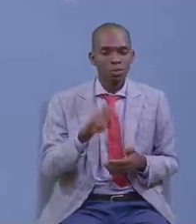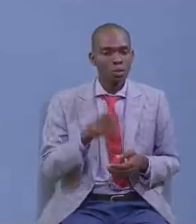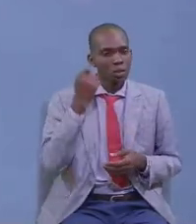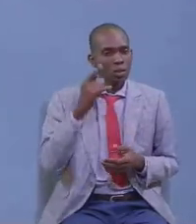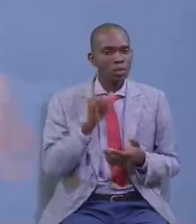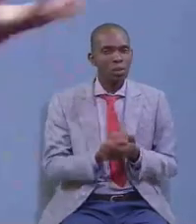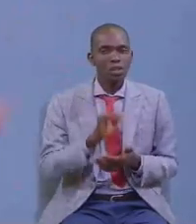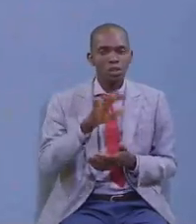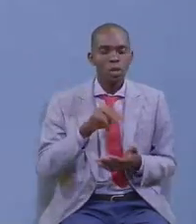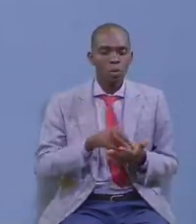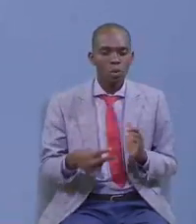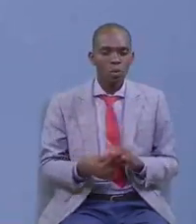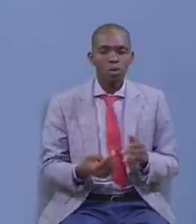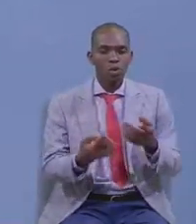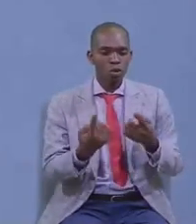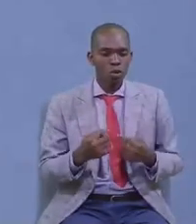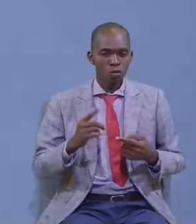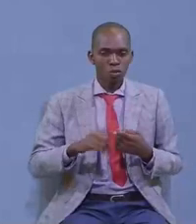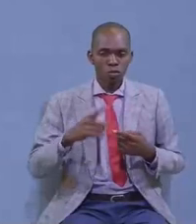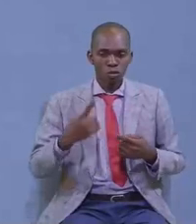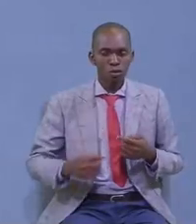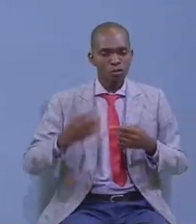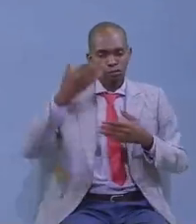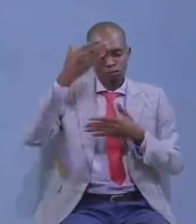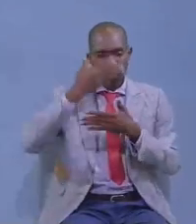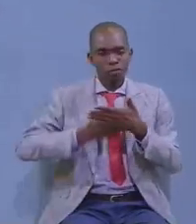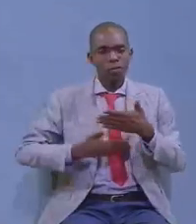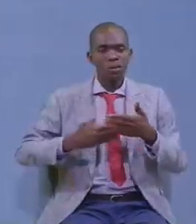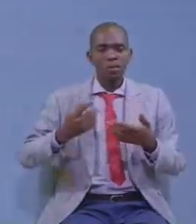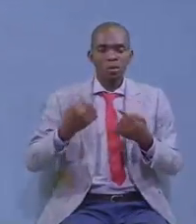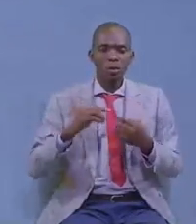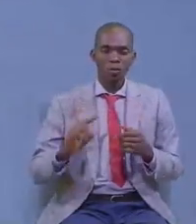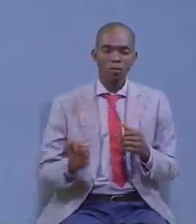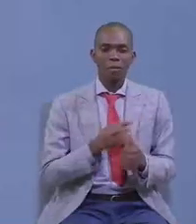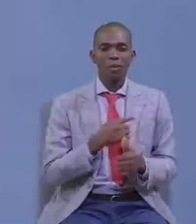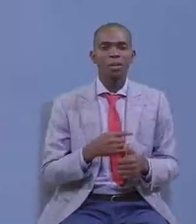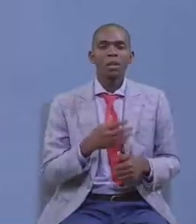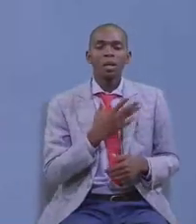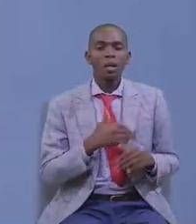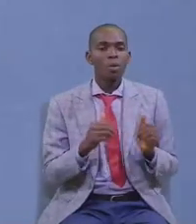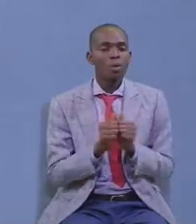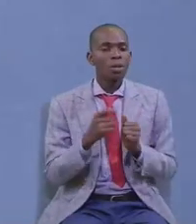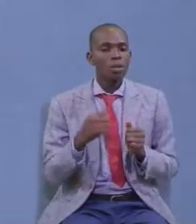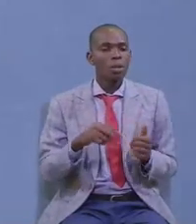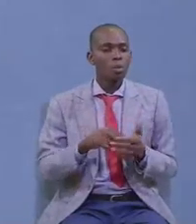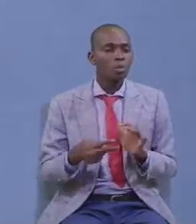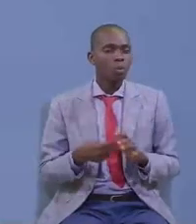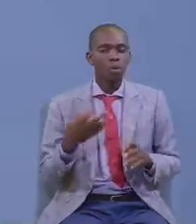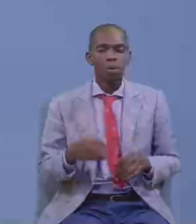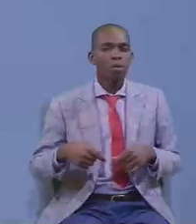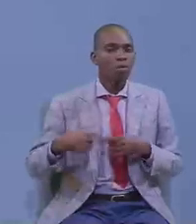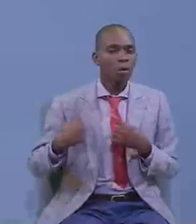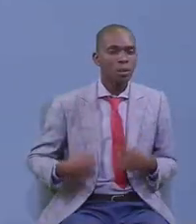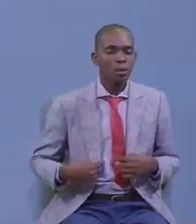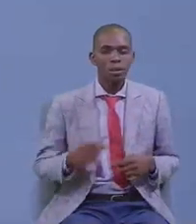Tu comprends que ton objectif est au fronton de toute chose. Avec la résolution du cœur, tu t'attaches